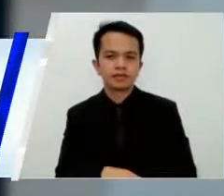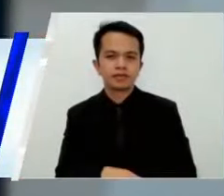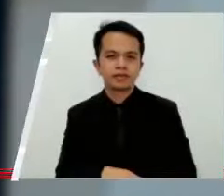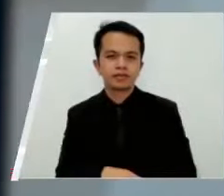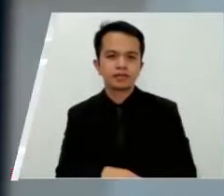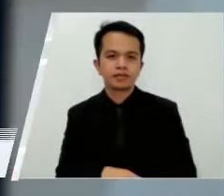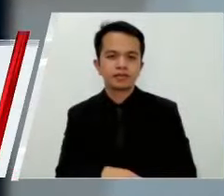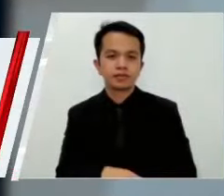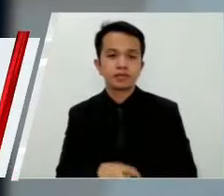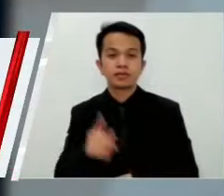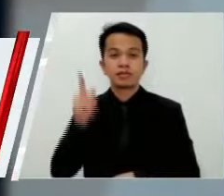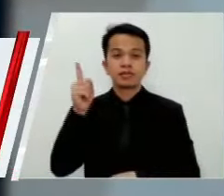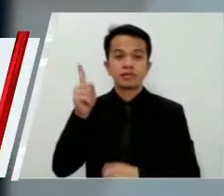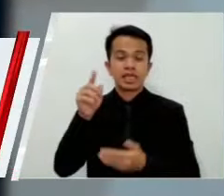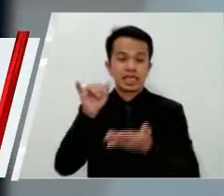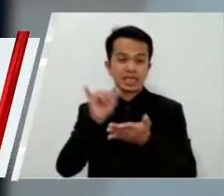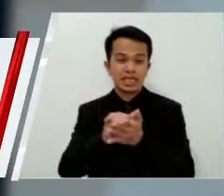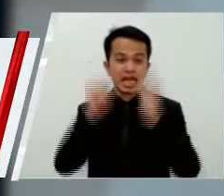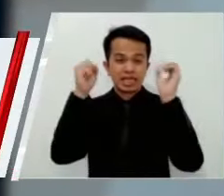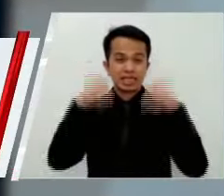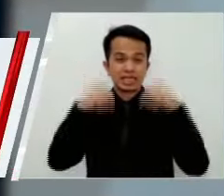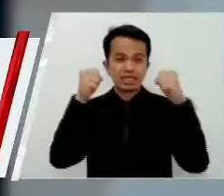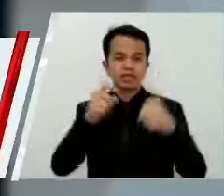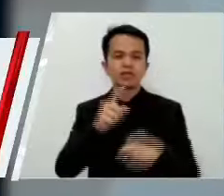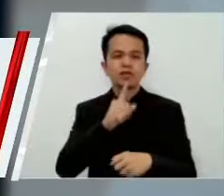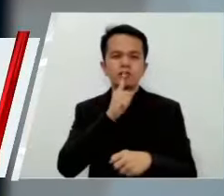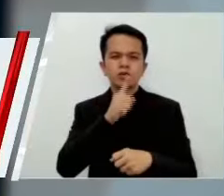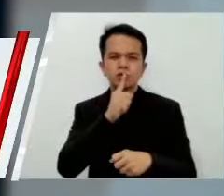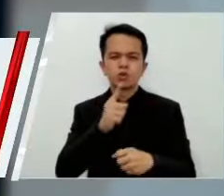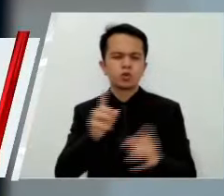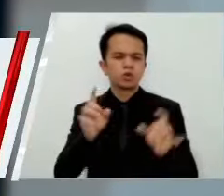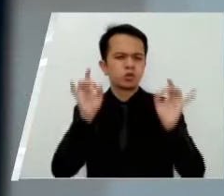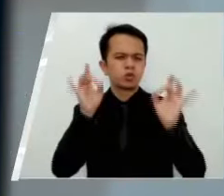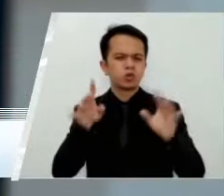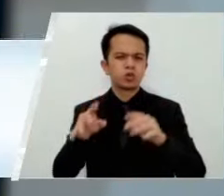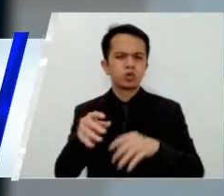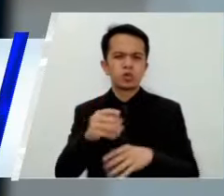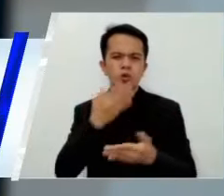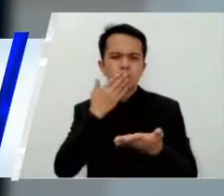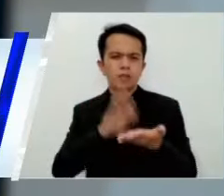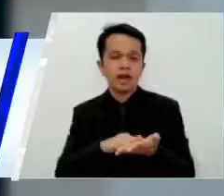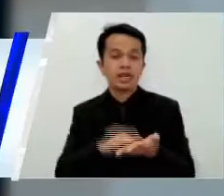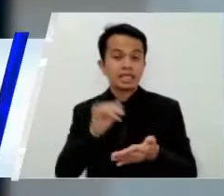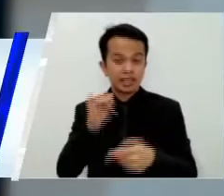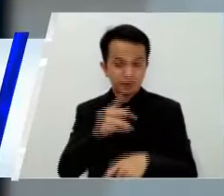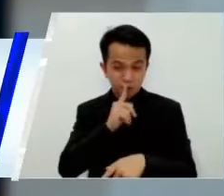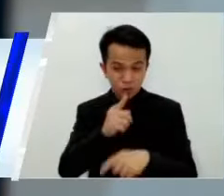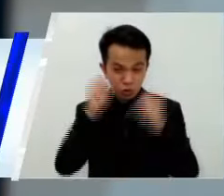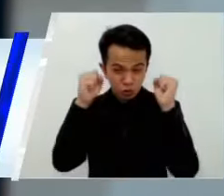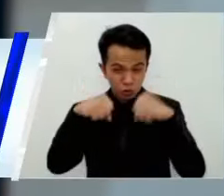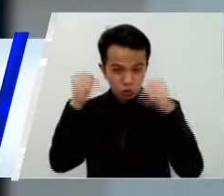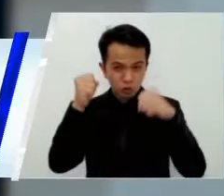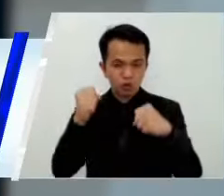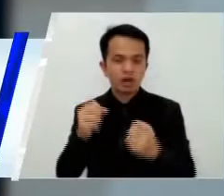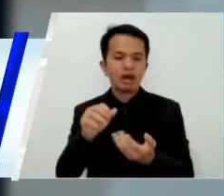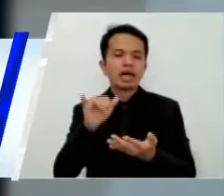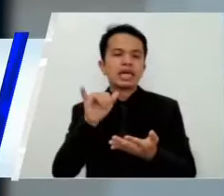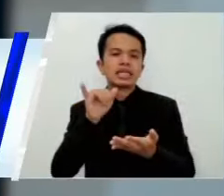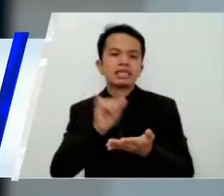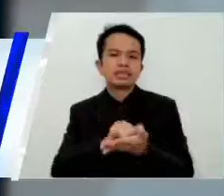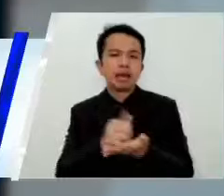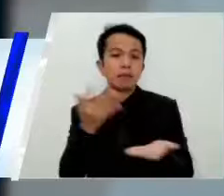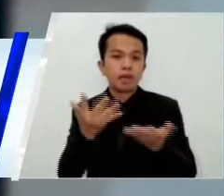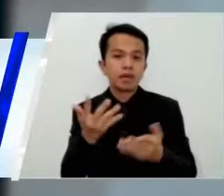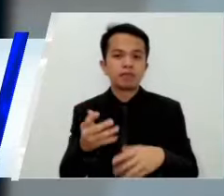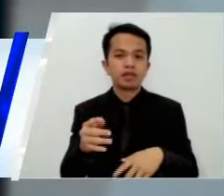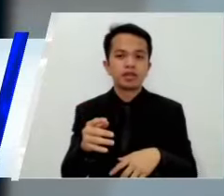This gentleman's agreement is treasonous. Kung totoo itong kasunduan, mukhang isinuko nga ni Duterte ang